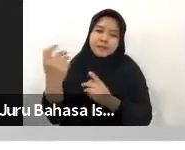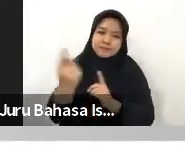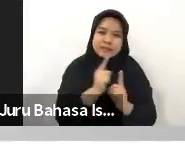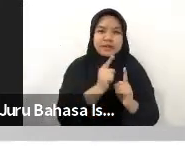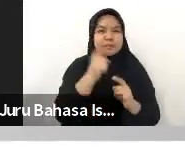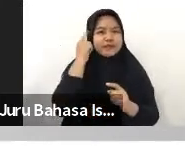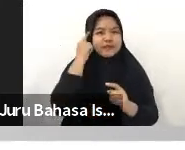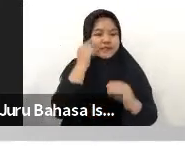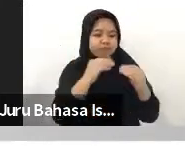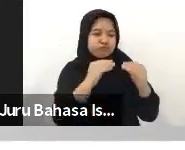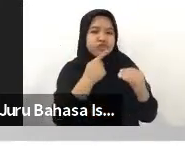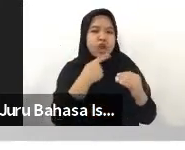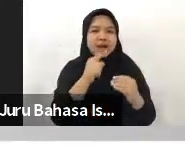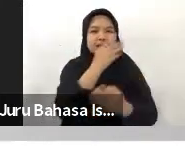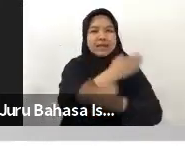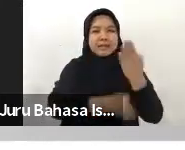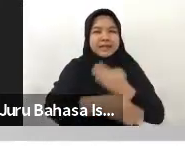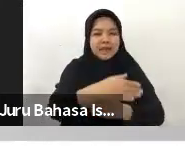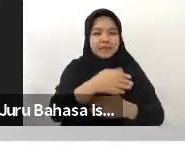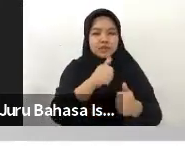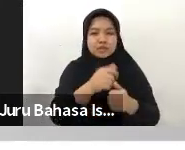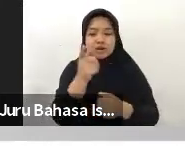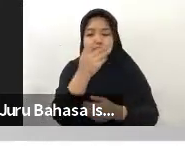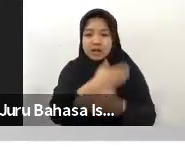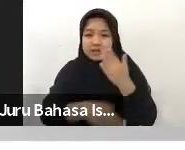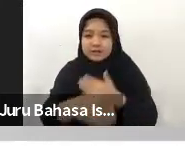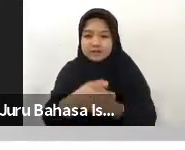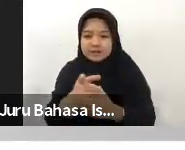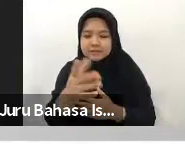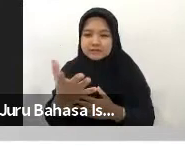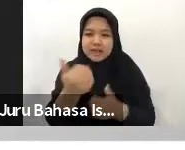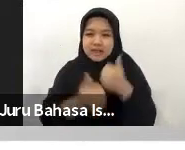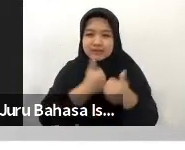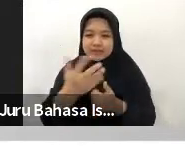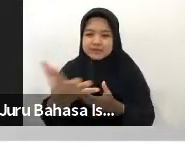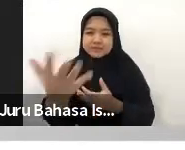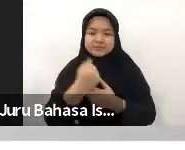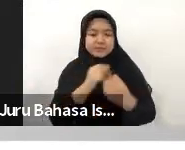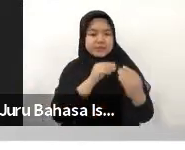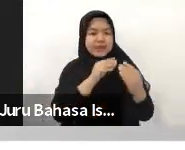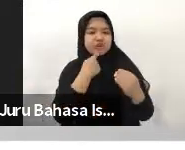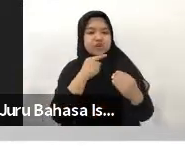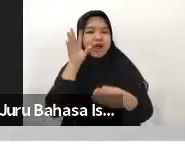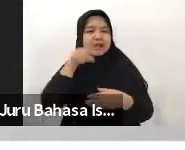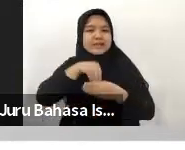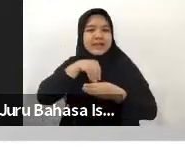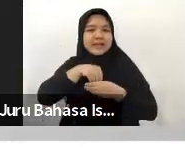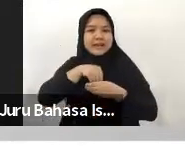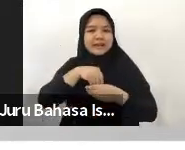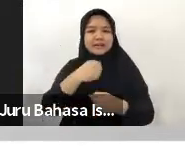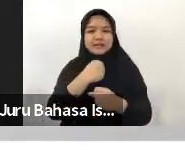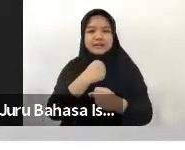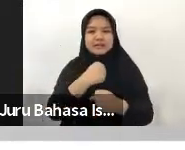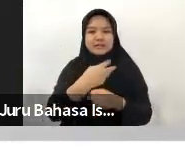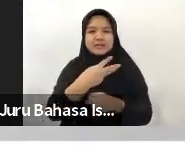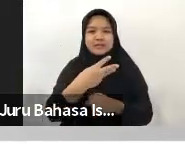difabilitas. Selain juga teman-teman aktivis difabel bicara tentang gender seperti itu. Nah, ini juga